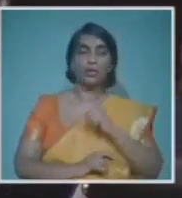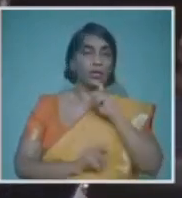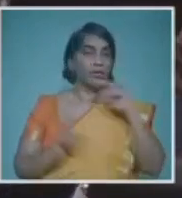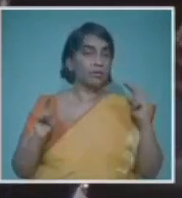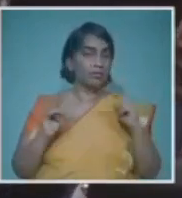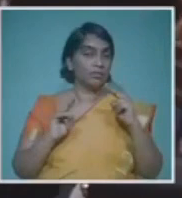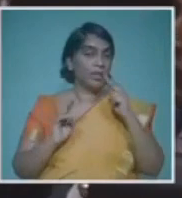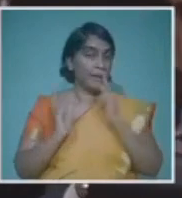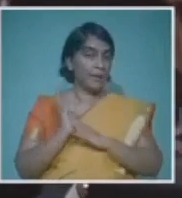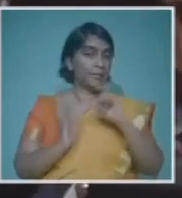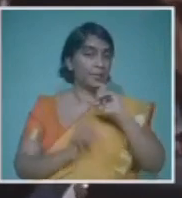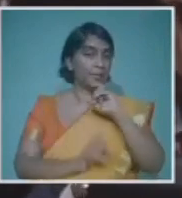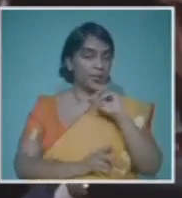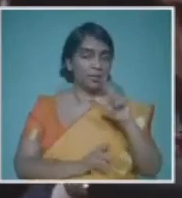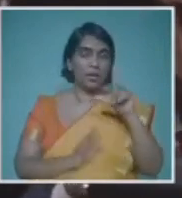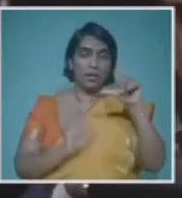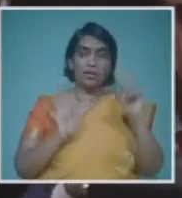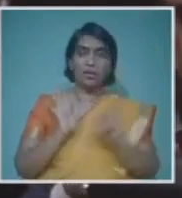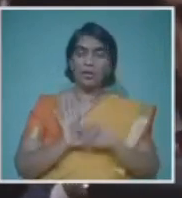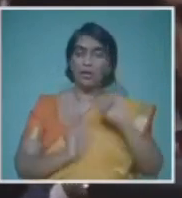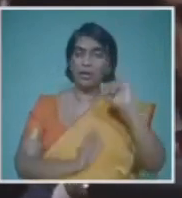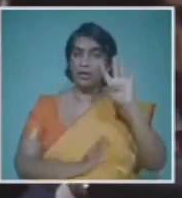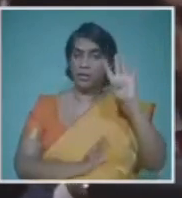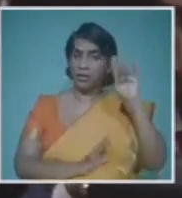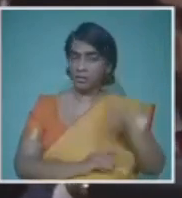මහේස්ත්‍රාත් අධිකරණවල